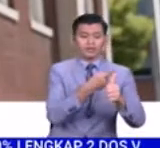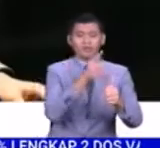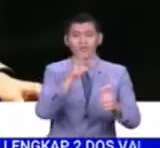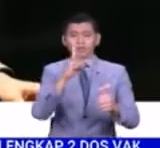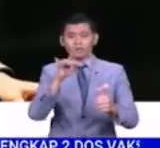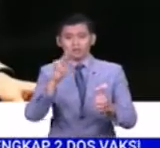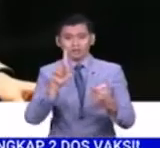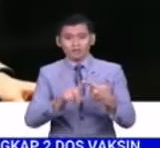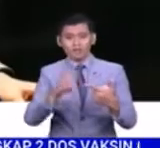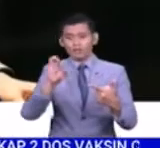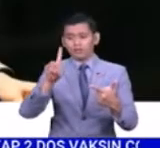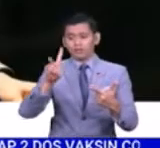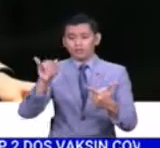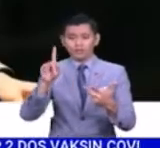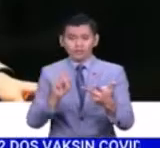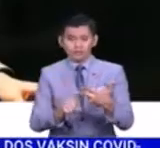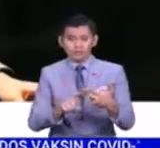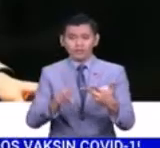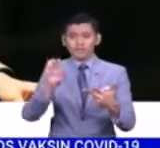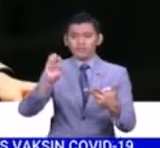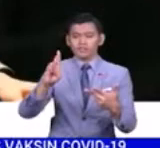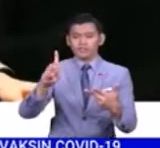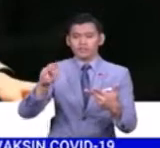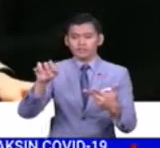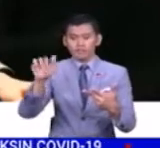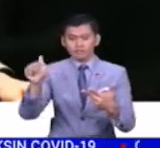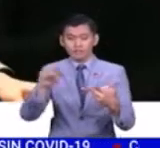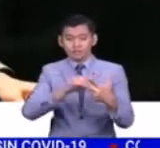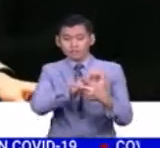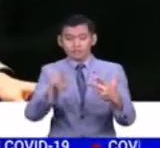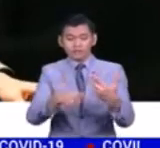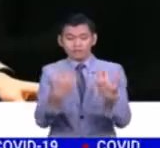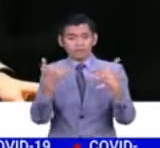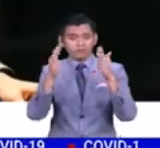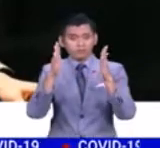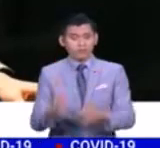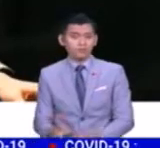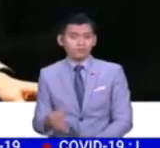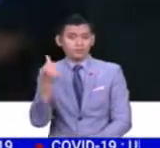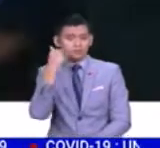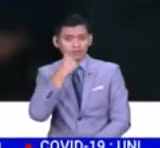Sobey, Olivia Klein dan Sabrina Sobey. Sebelum